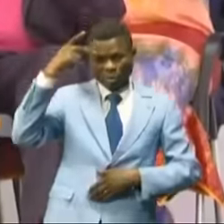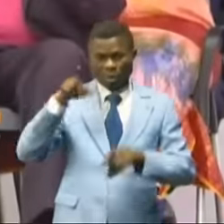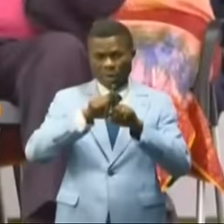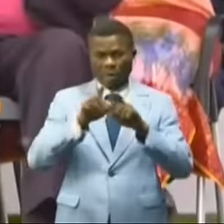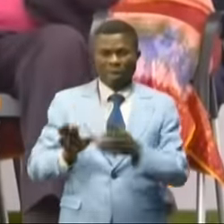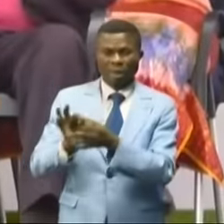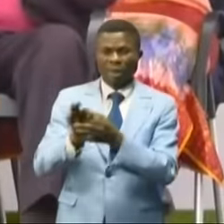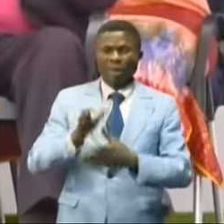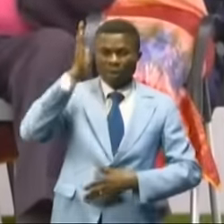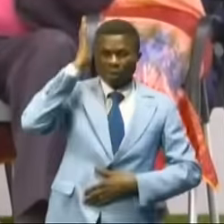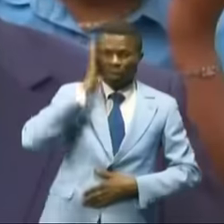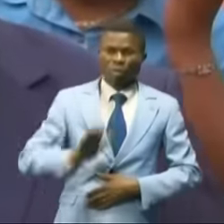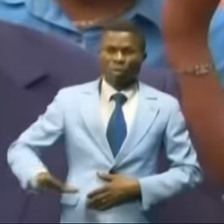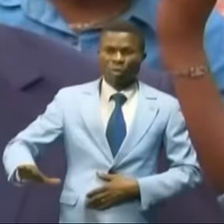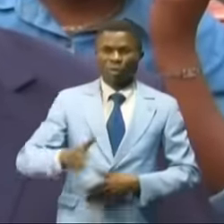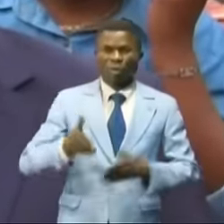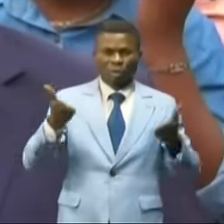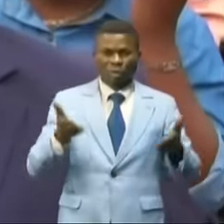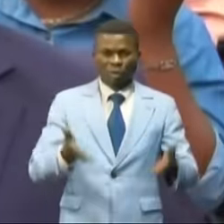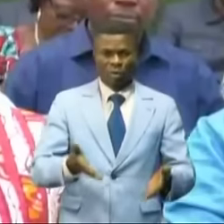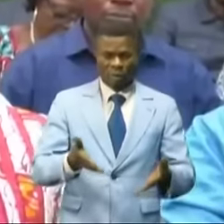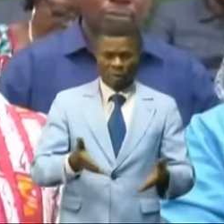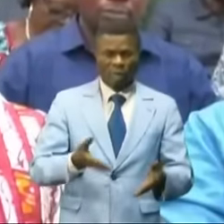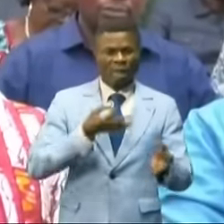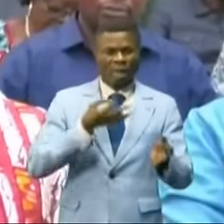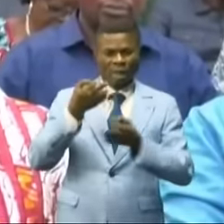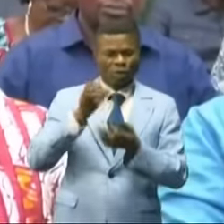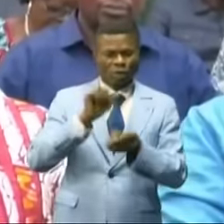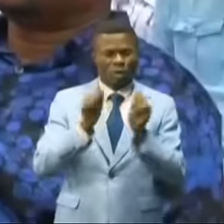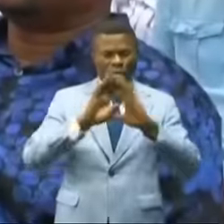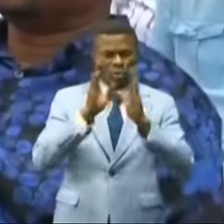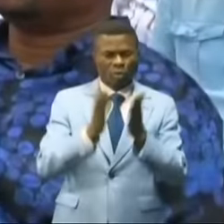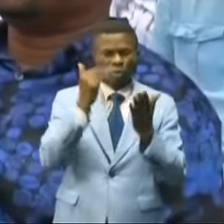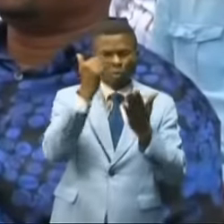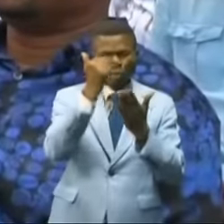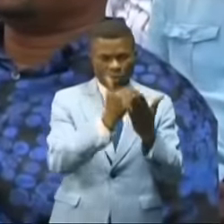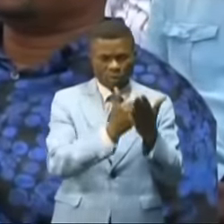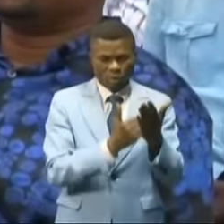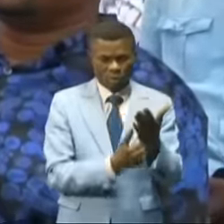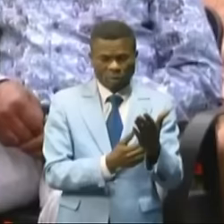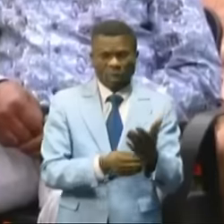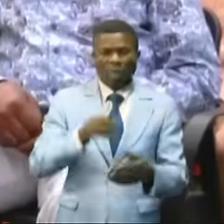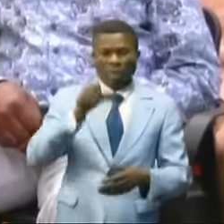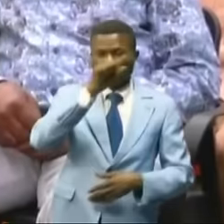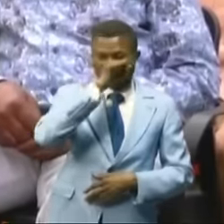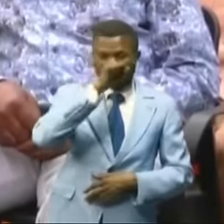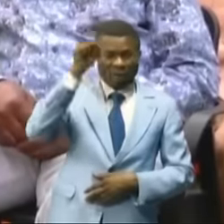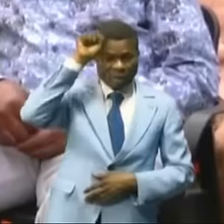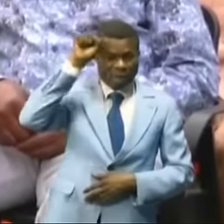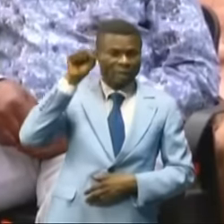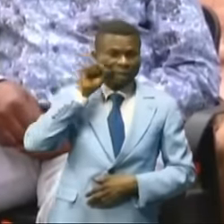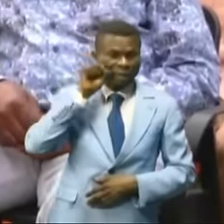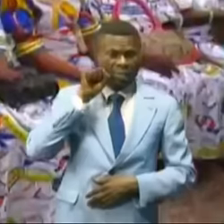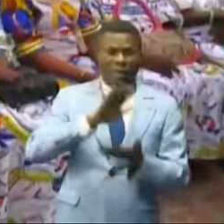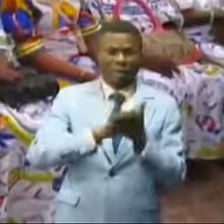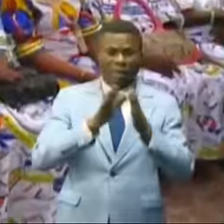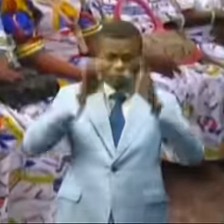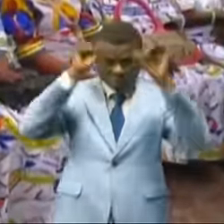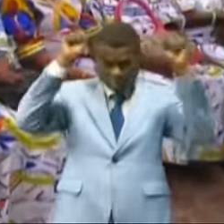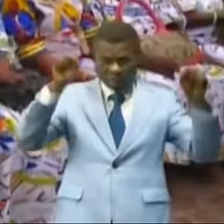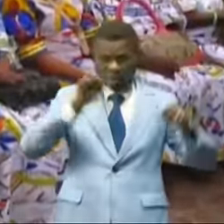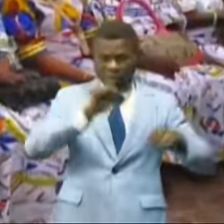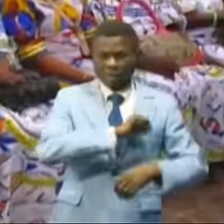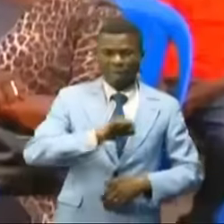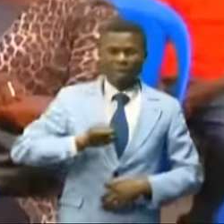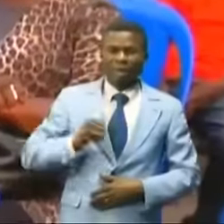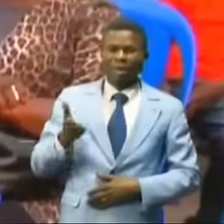Sacrée qu'ils ont été instruits de porter la candidature du sénateur Samalou Kondé au perchoir du Sénat. Quant aux